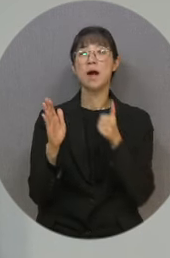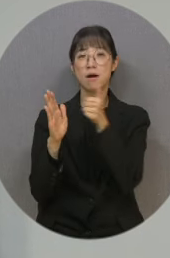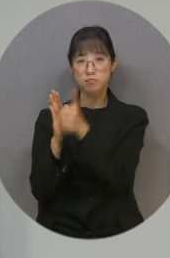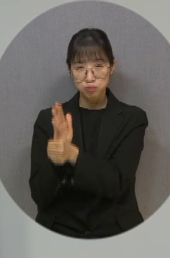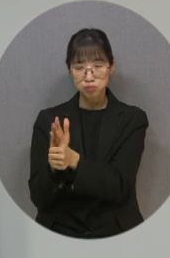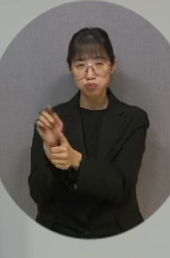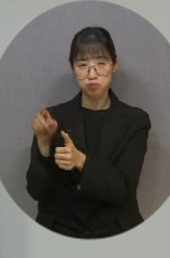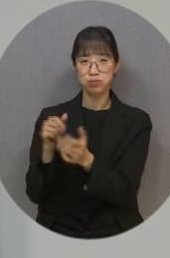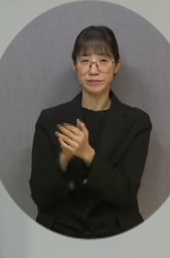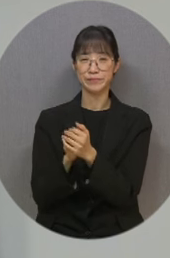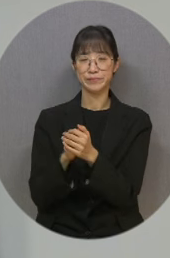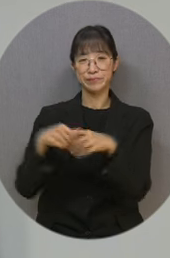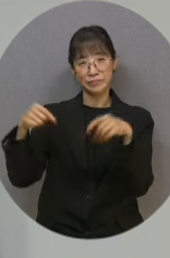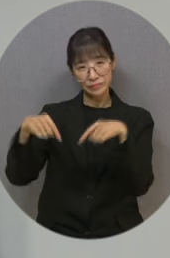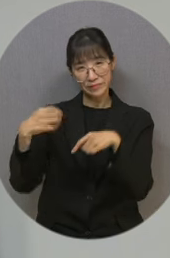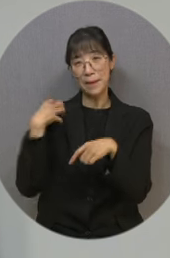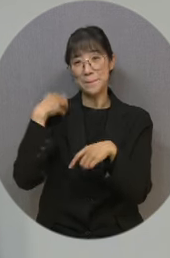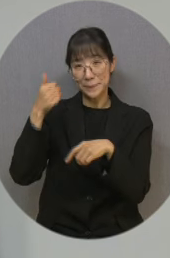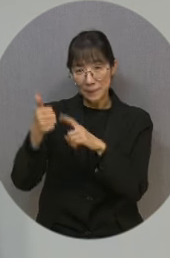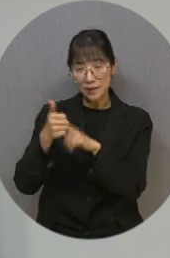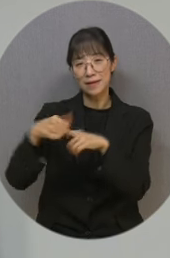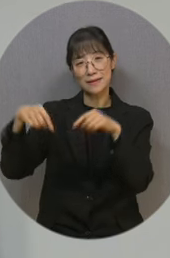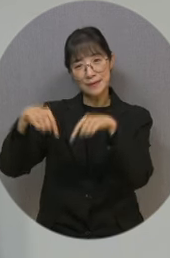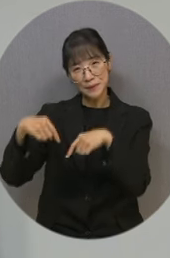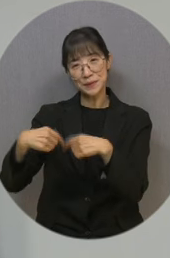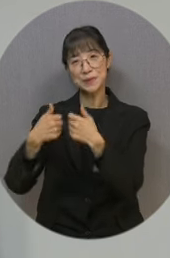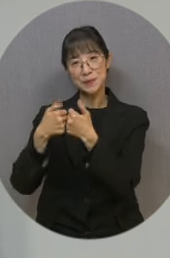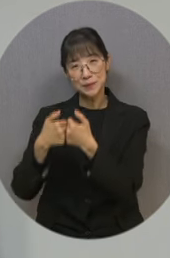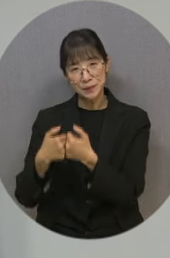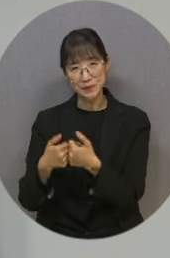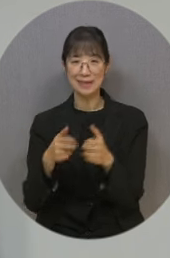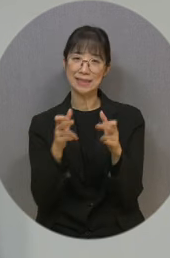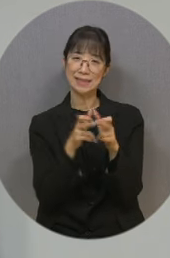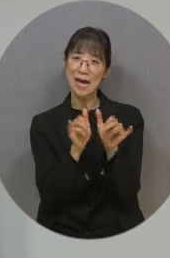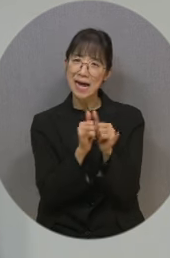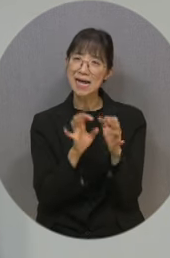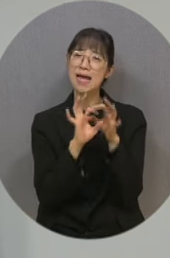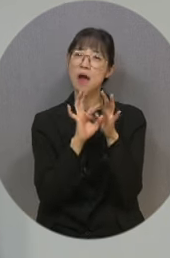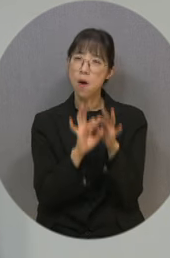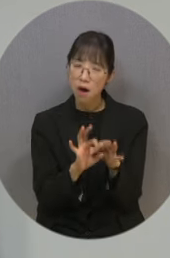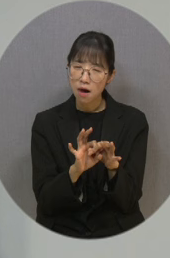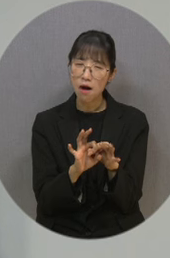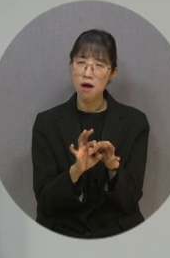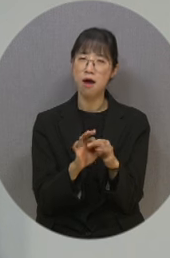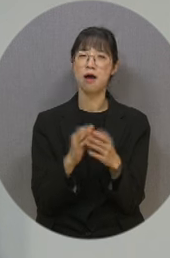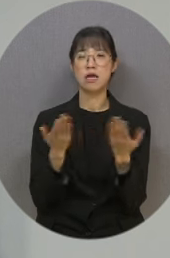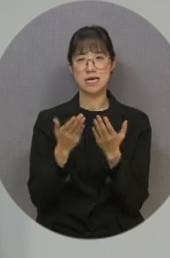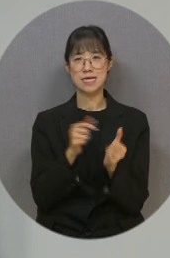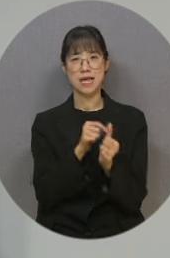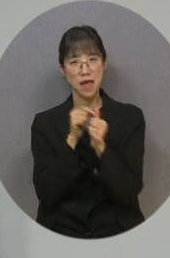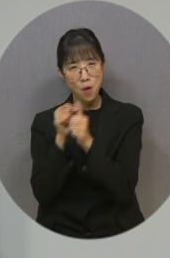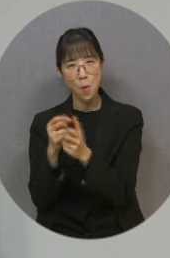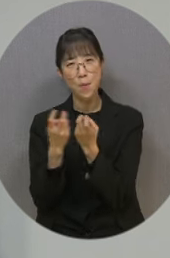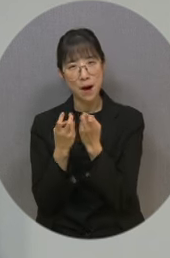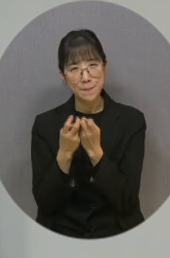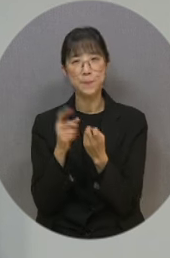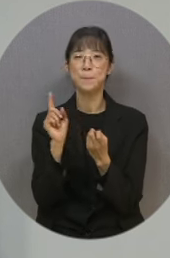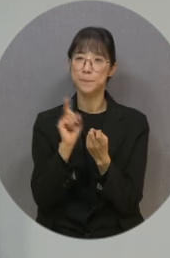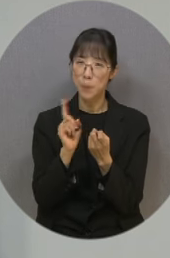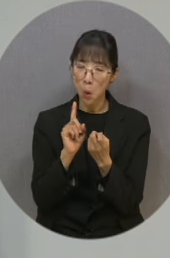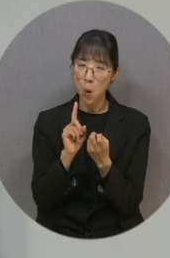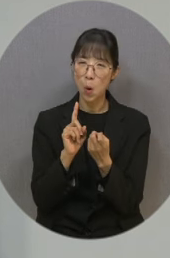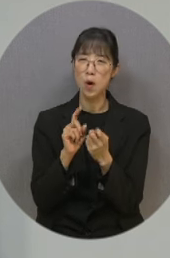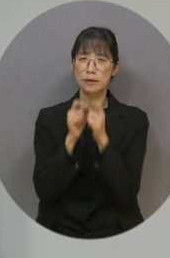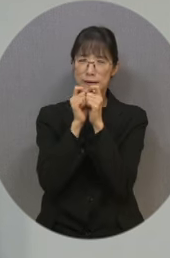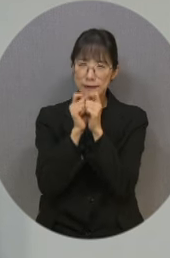맞춤명함 그하고 이렇게 상담을 통해 가지고 장애인 분들에 대한 채용은 이렇게 이렇게 하면 됩니다라고 이렇게